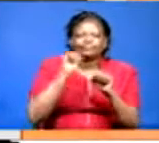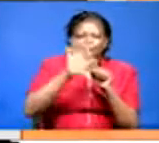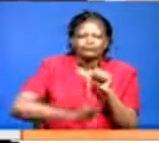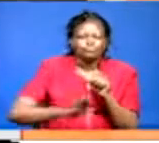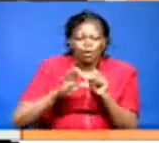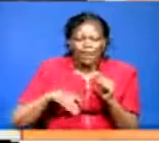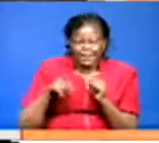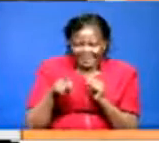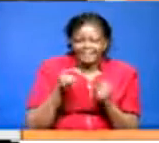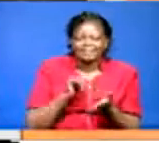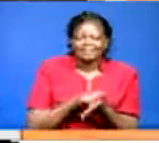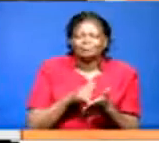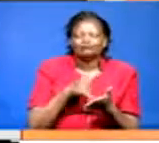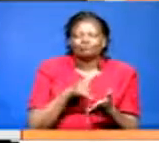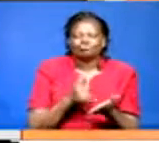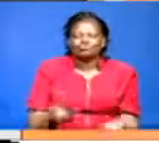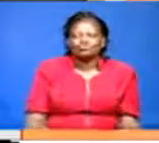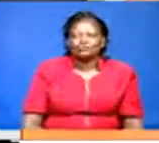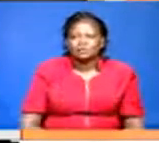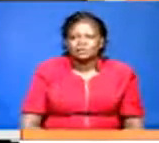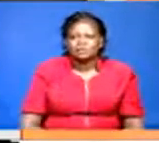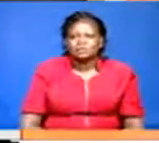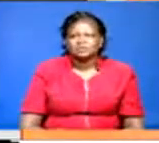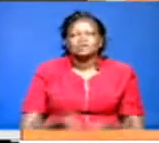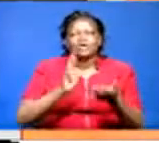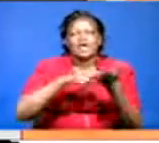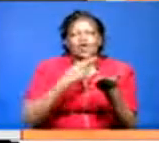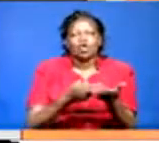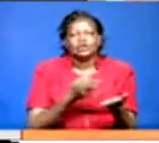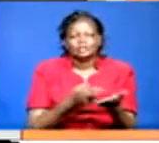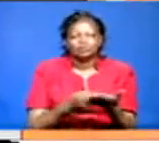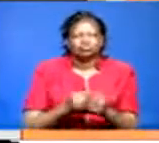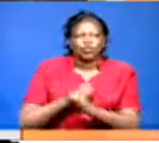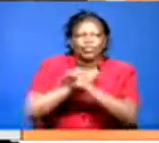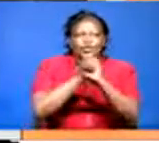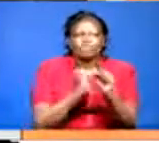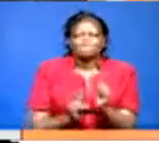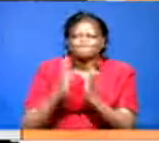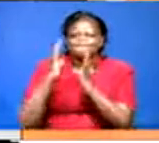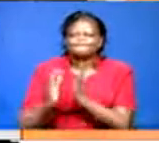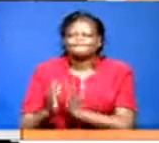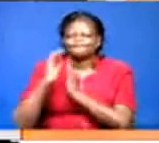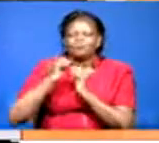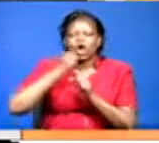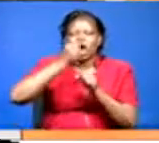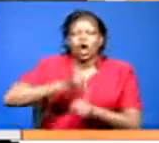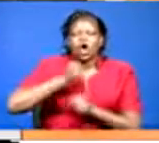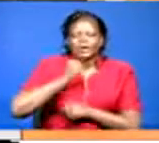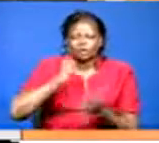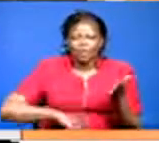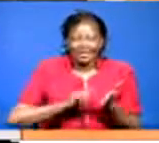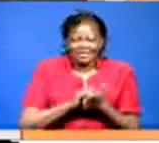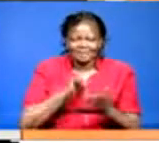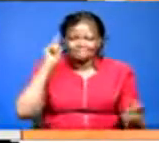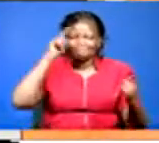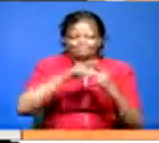hao waliojumuisha pamoja na rasilimali ili kuhifadhi msitu ya Oloolua huko Ngong walisema wanaazimia